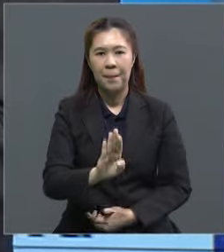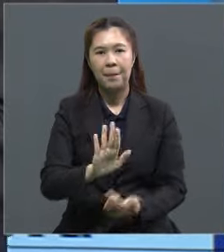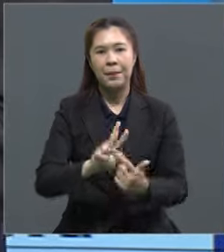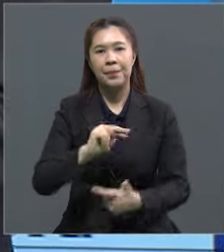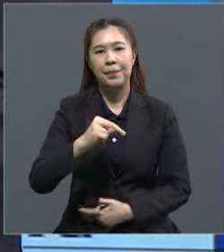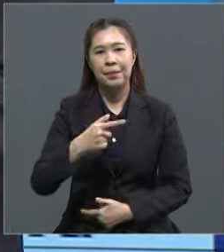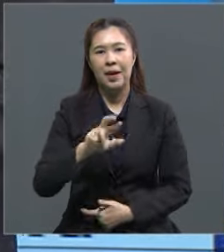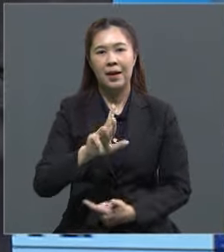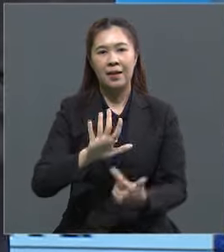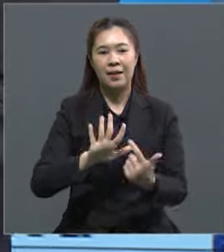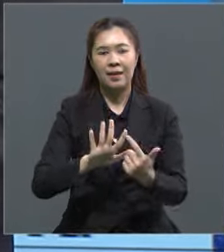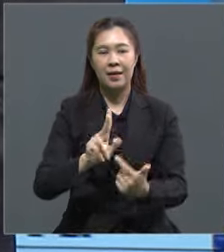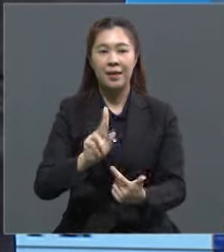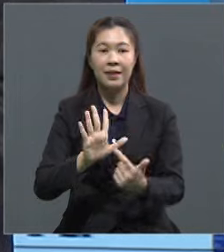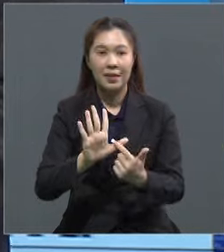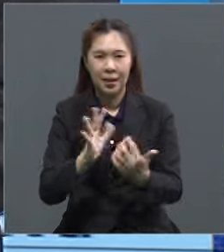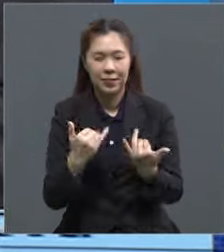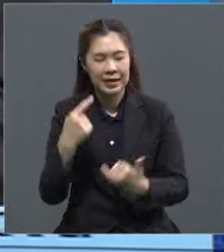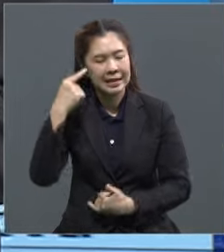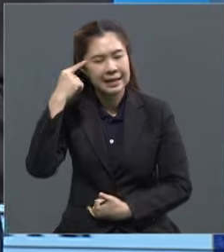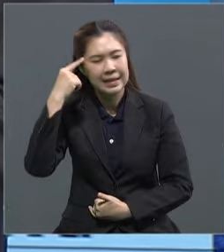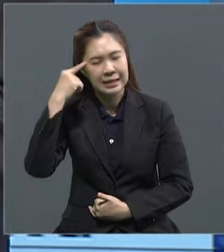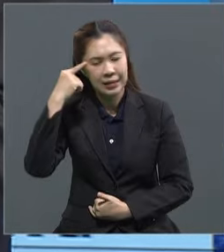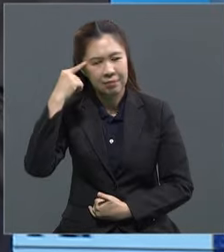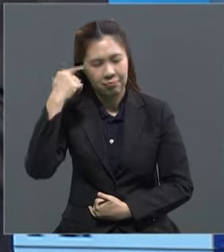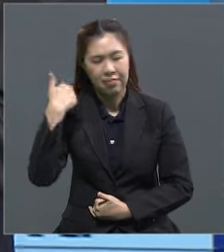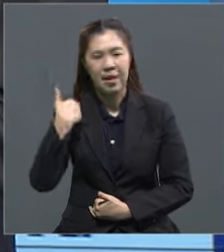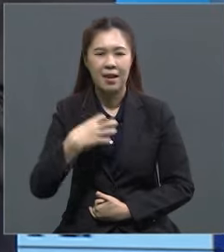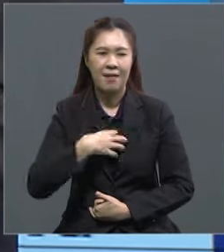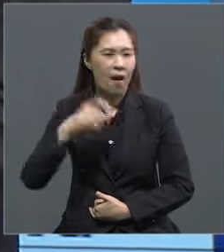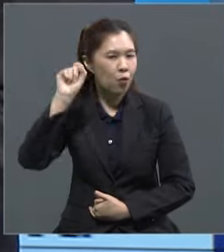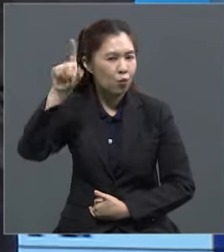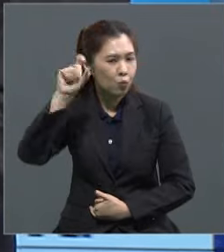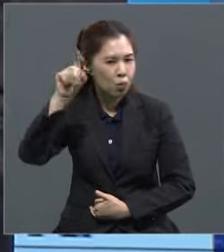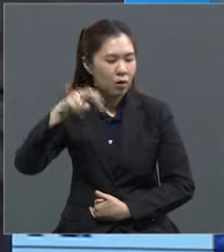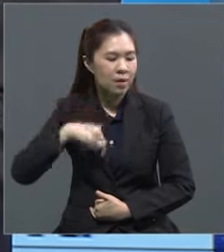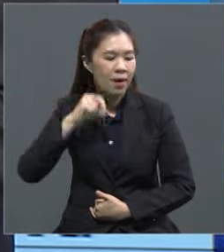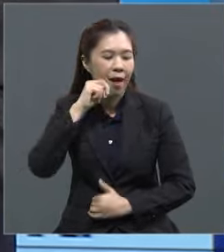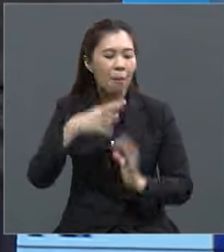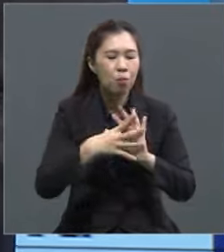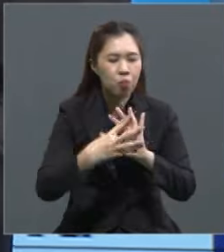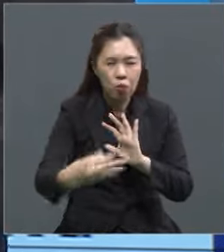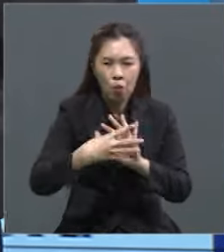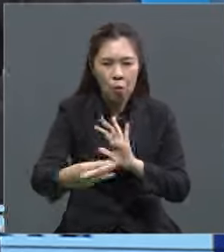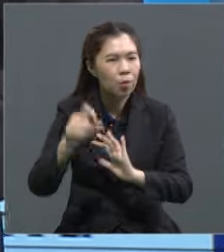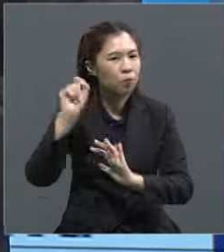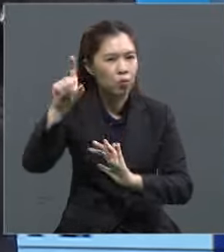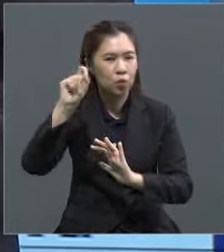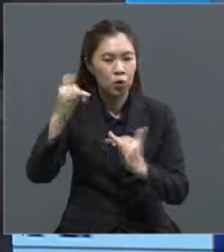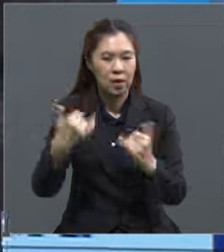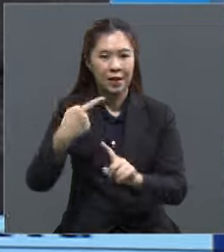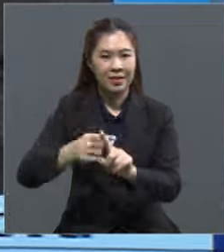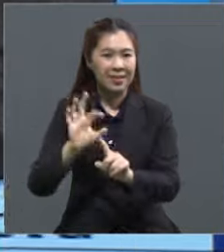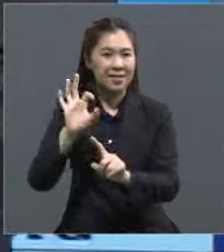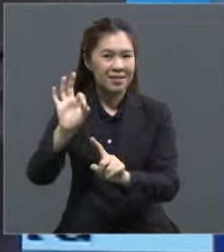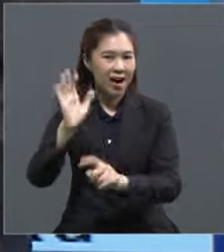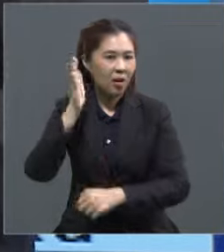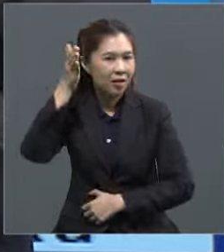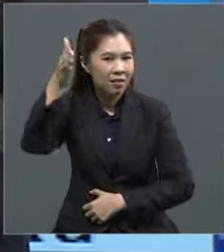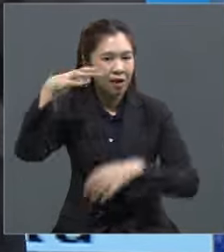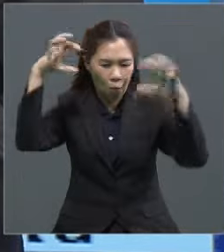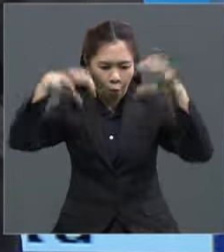ไปเนี่ยอันนี้เราก็หวังนะครับในเรื่องของการที่จะเร่งระบายให้เร็วที่สุดเท่าที่เป็นไปได้เพราะว่าในเดือนกันยายนถ้ามีปริมาณฝน